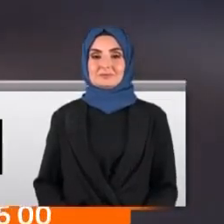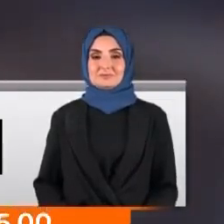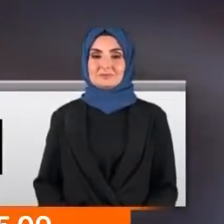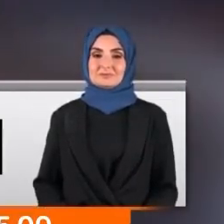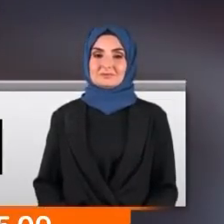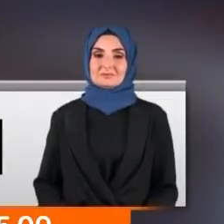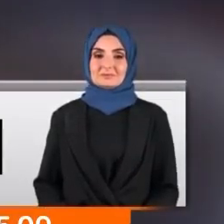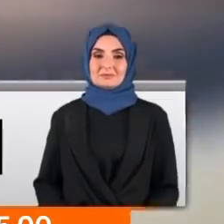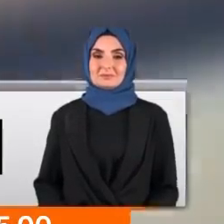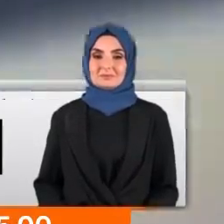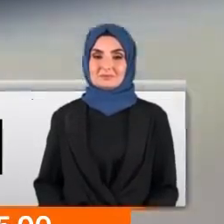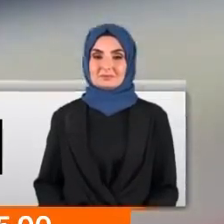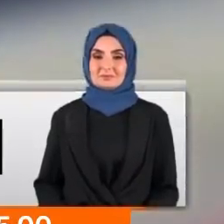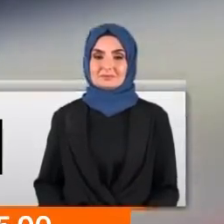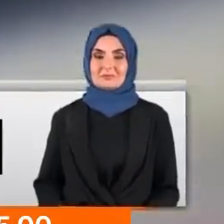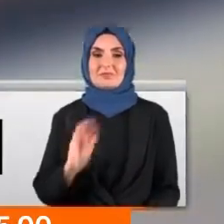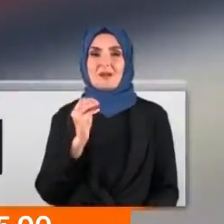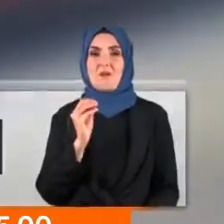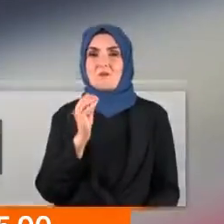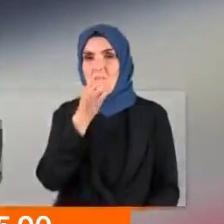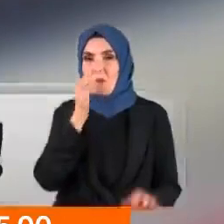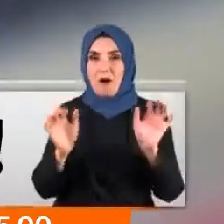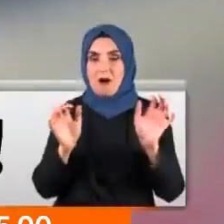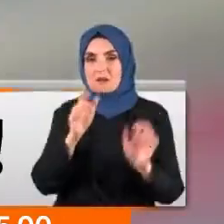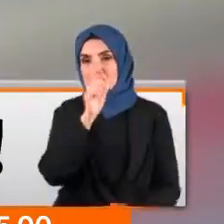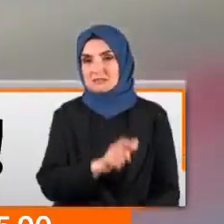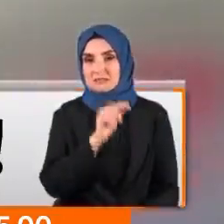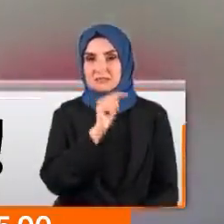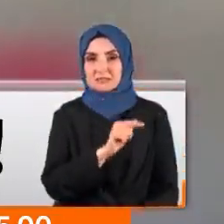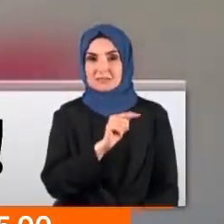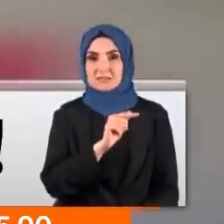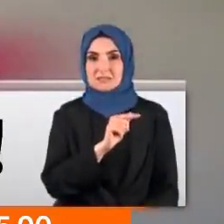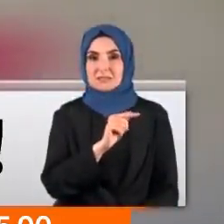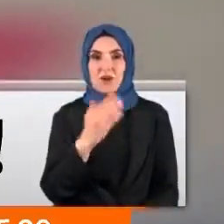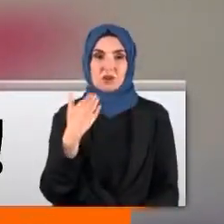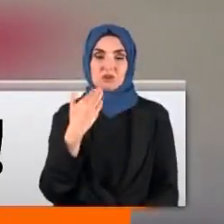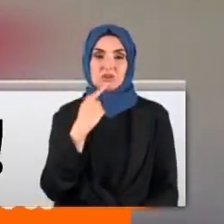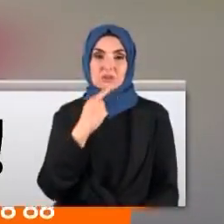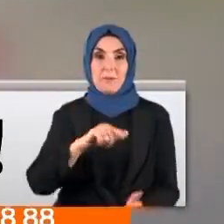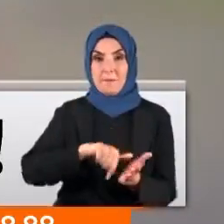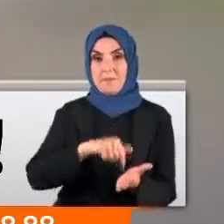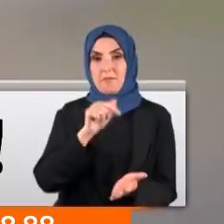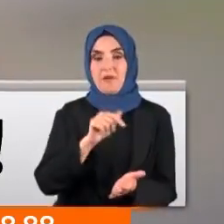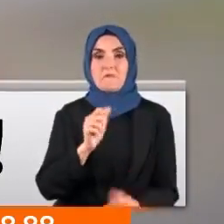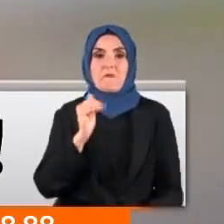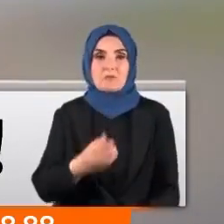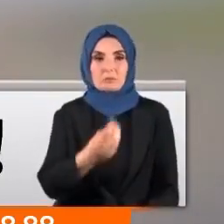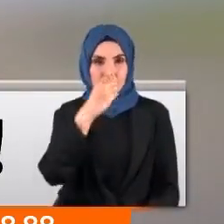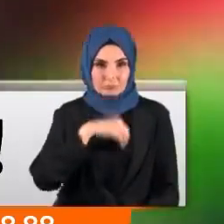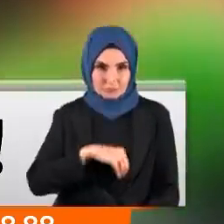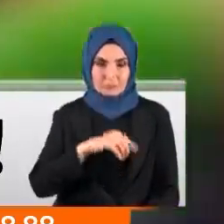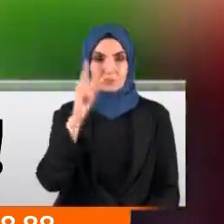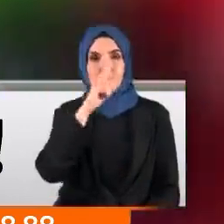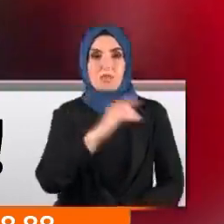Koray, görüyor musun ayı? Yavru ayı bal kız acı olarak bilinen baldan fazla yemiş, bal tutulmasına yakalanarak tansiyonu